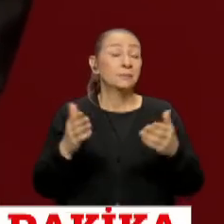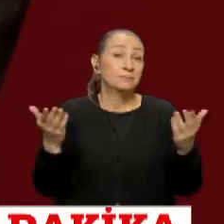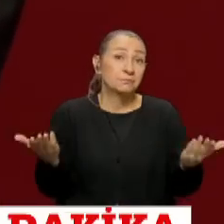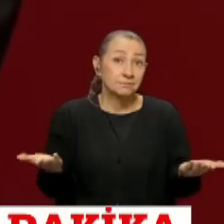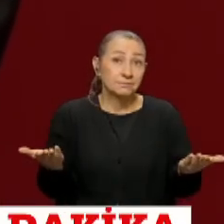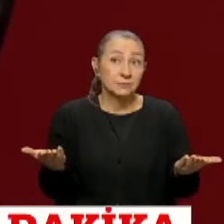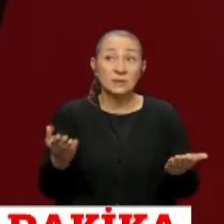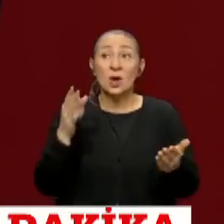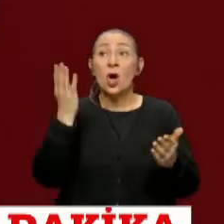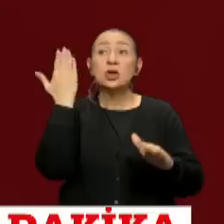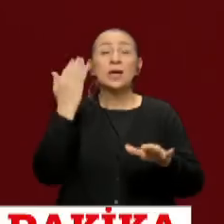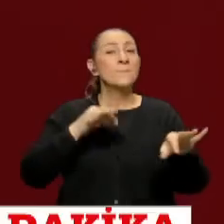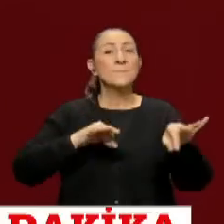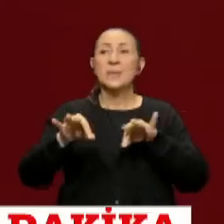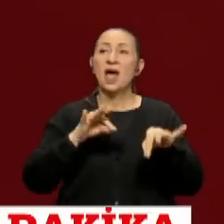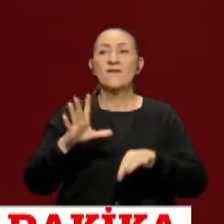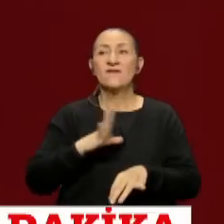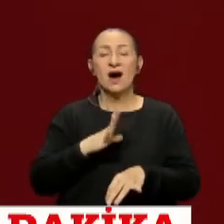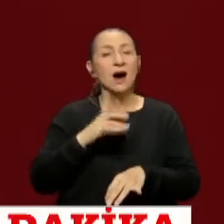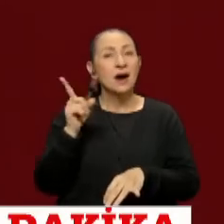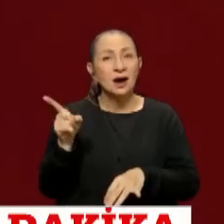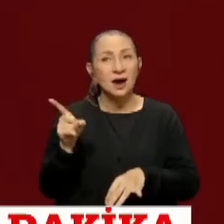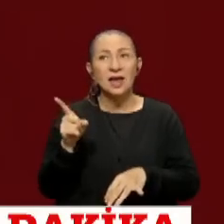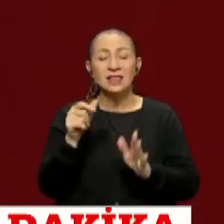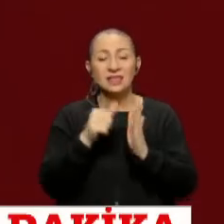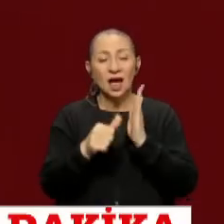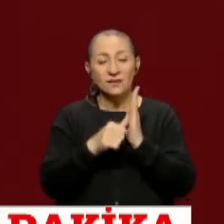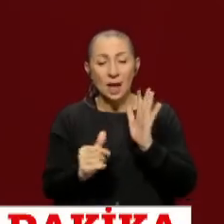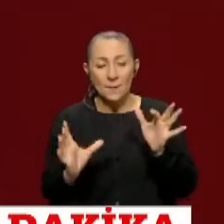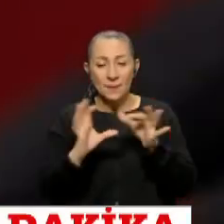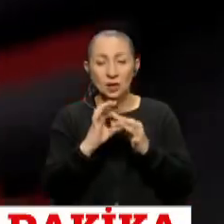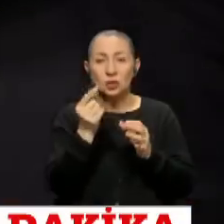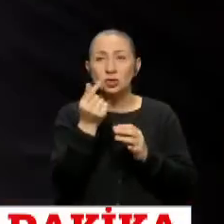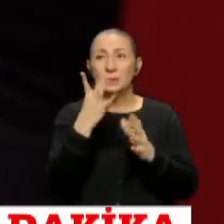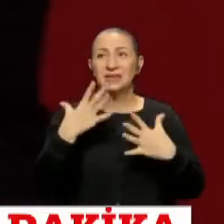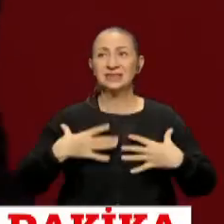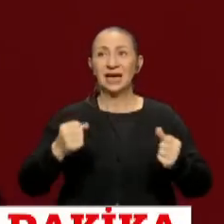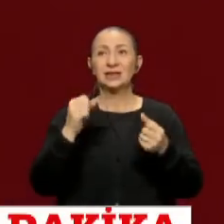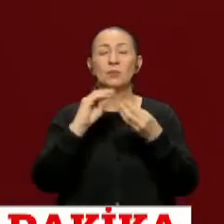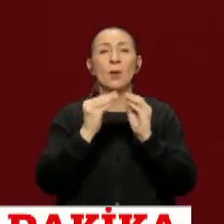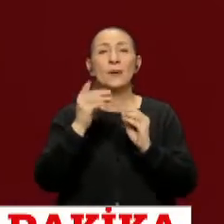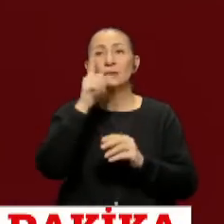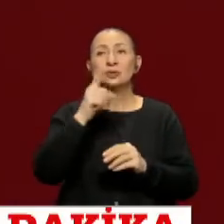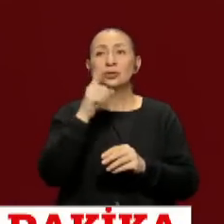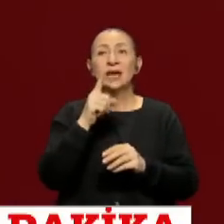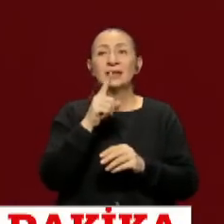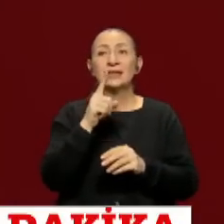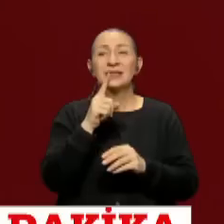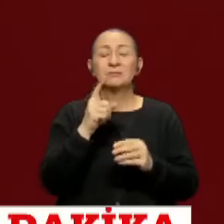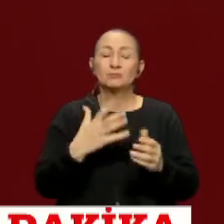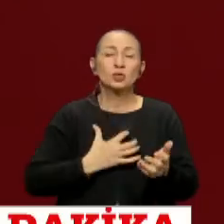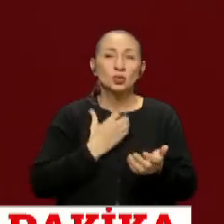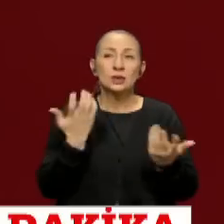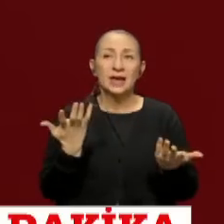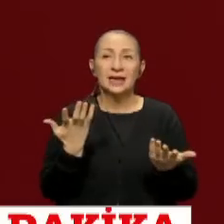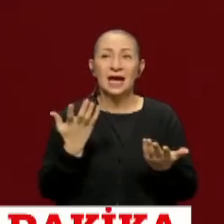Fakat önceden planlanmış takvime bağlı küçük bir sağlık sorunu nedeniyle